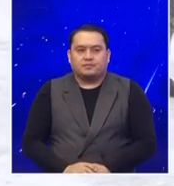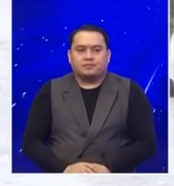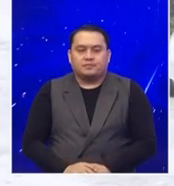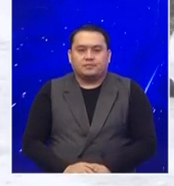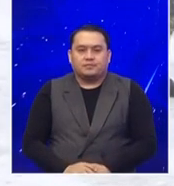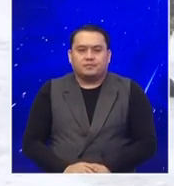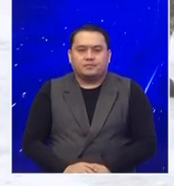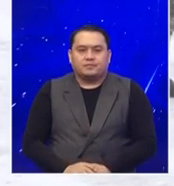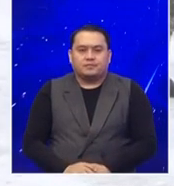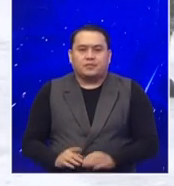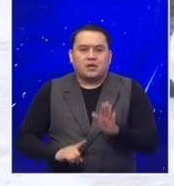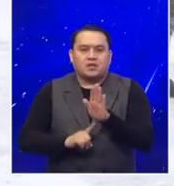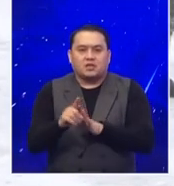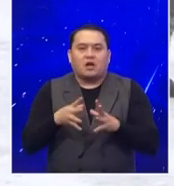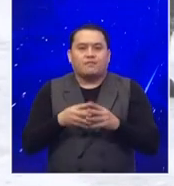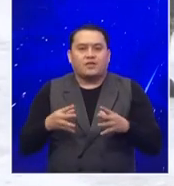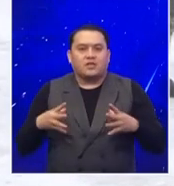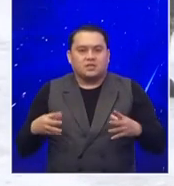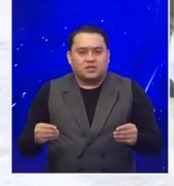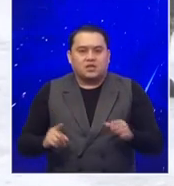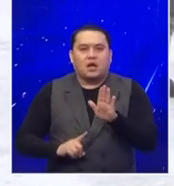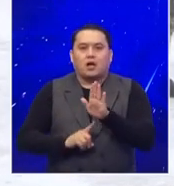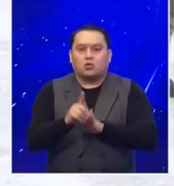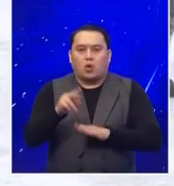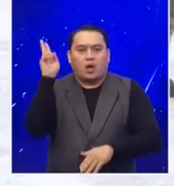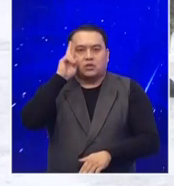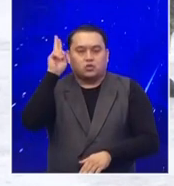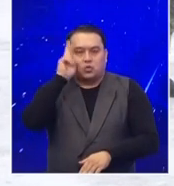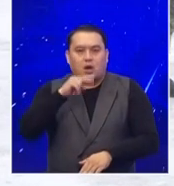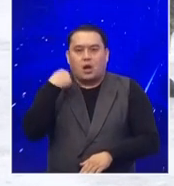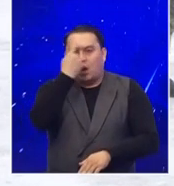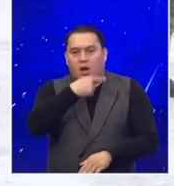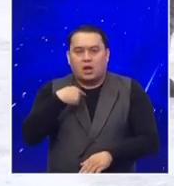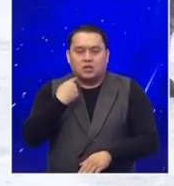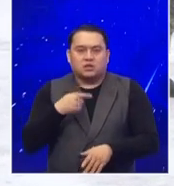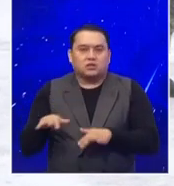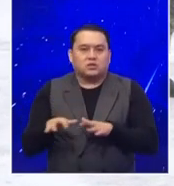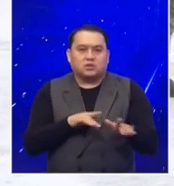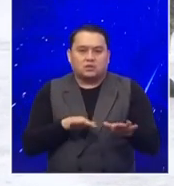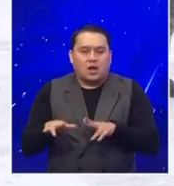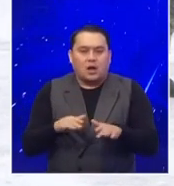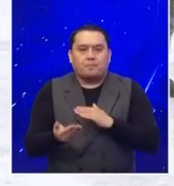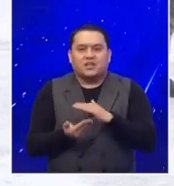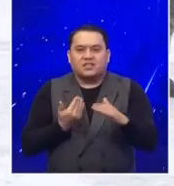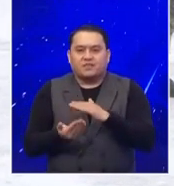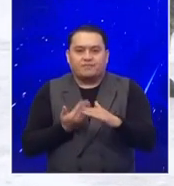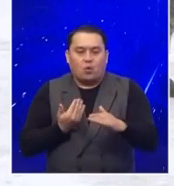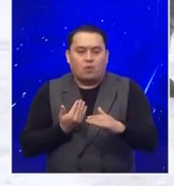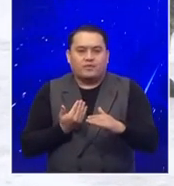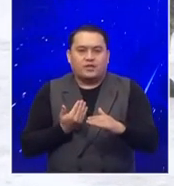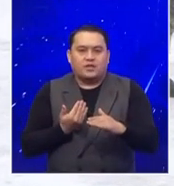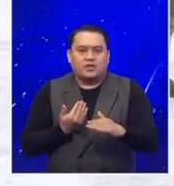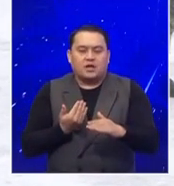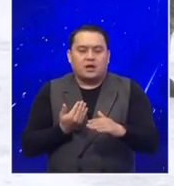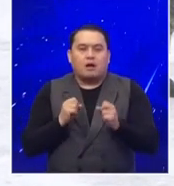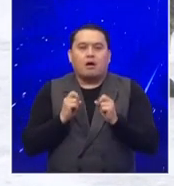Начиная с весны мы готовим уже, изучаются личные дела призывников. И